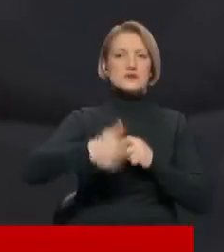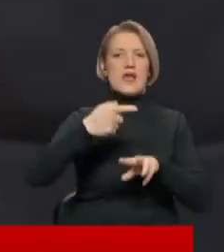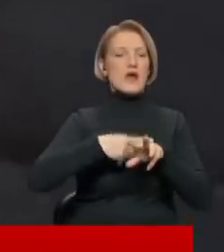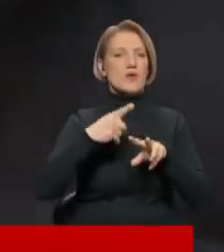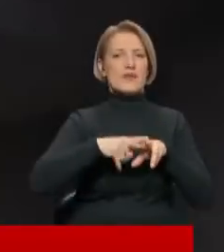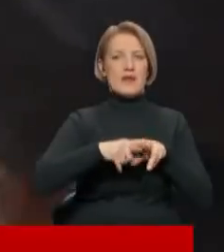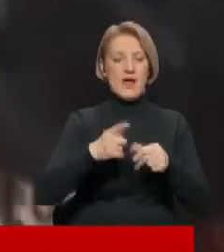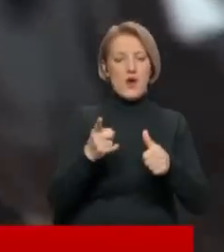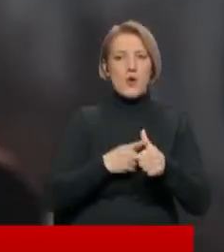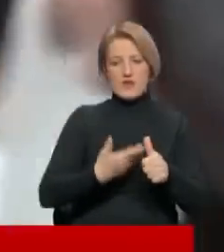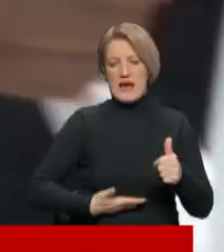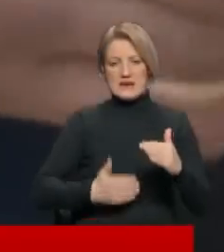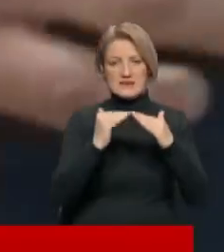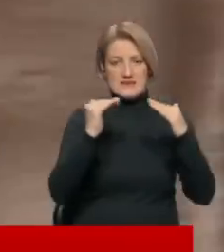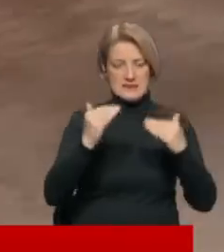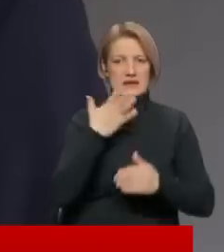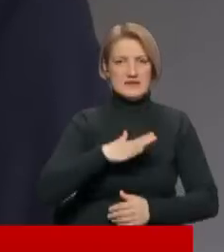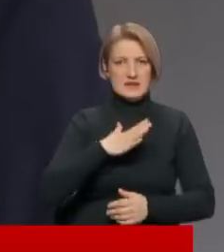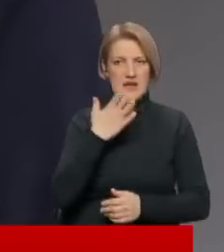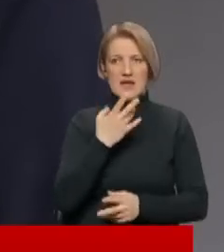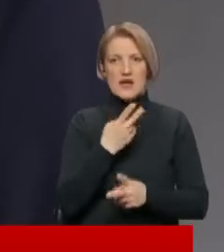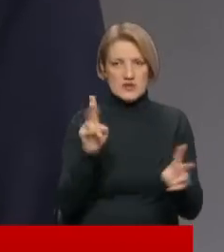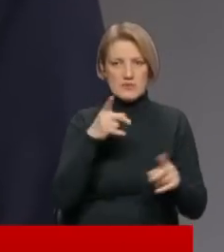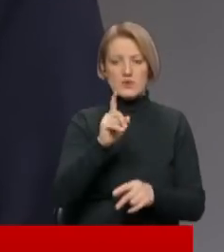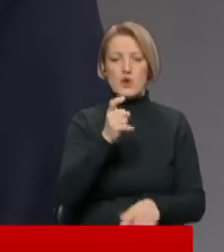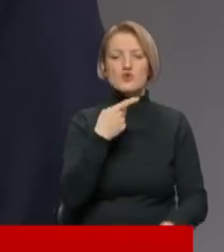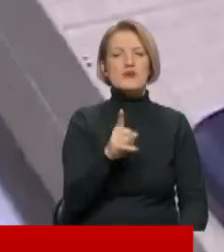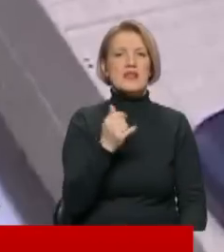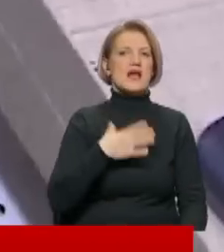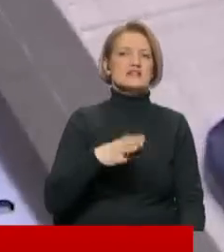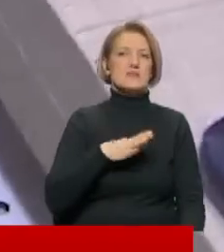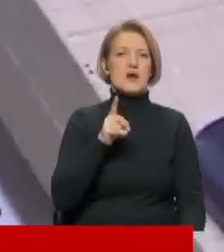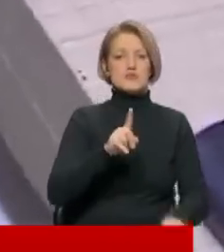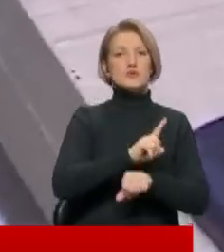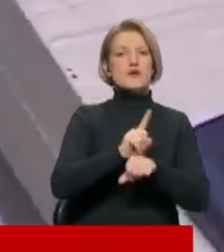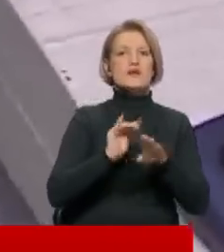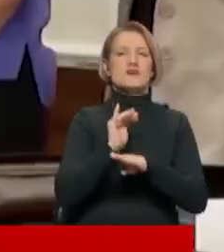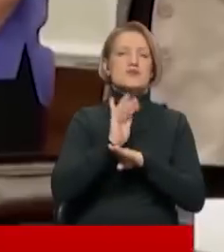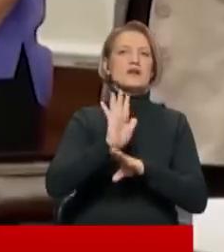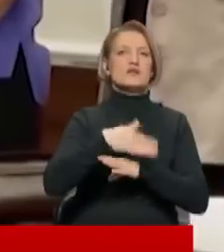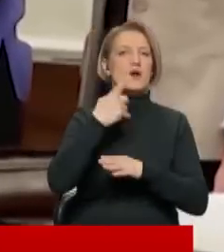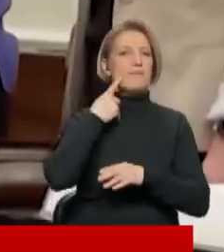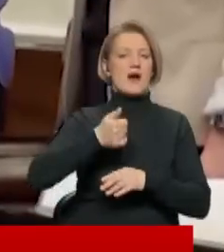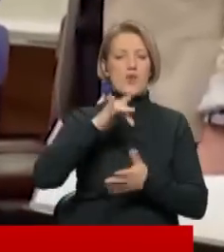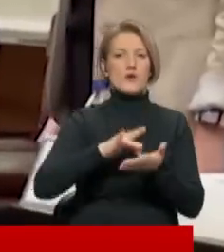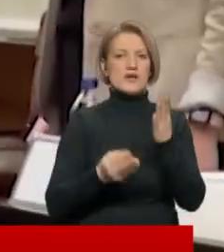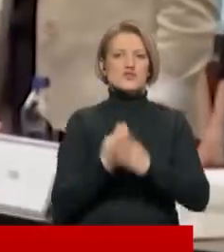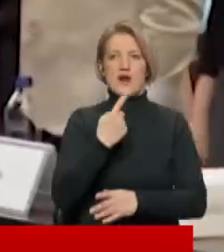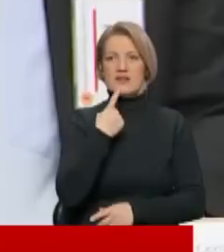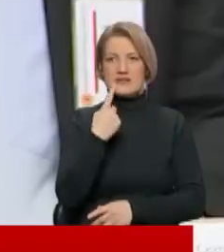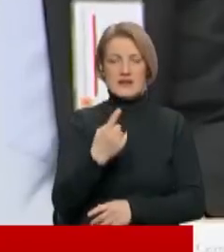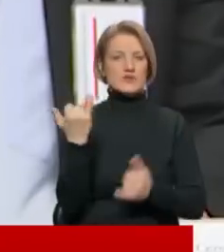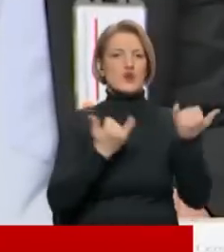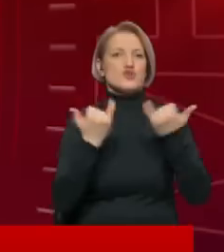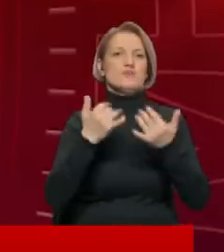önce açlık sınırı üzerinden bir talebi dile getirmiş ardından 9 bin lira istemişti bu süreçte yaşananlardan sonra bakalım ortaya attığı iddia